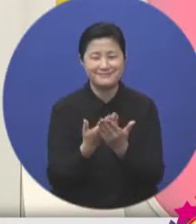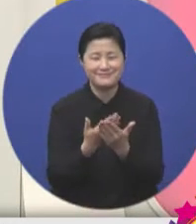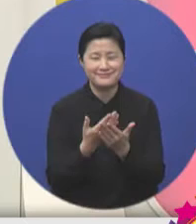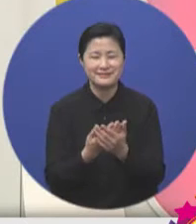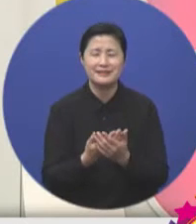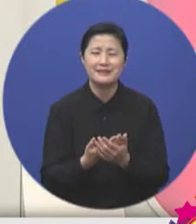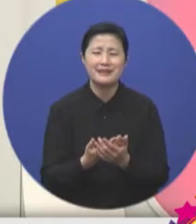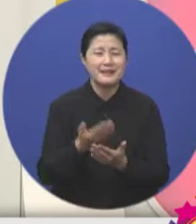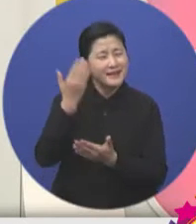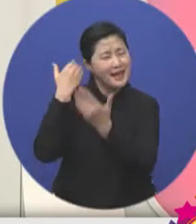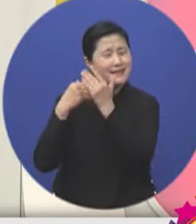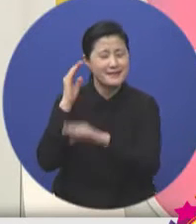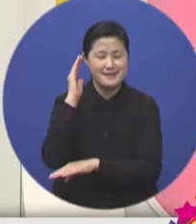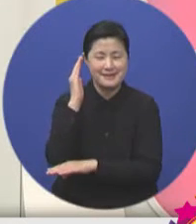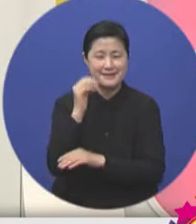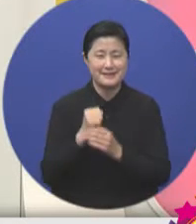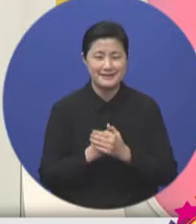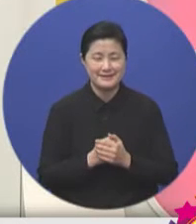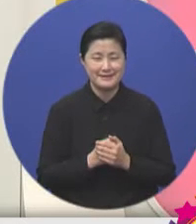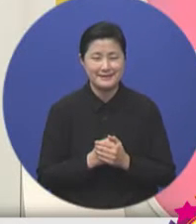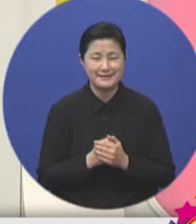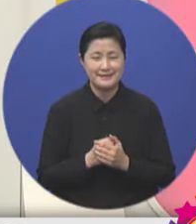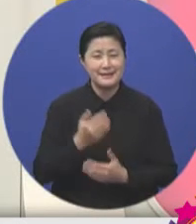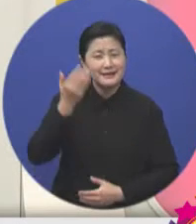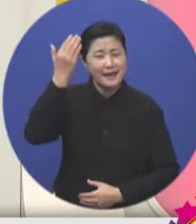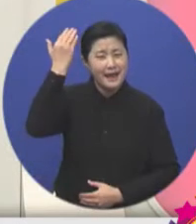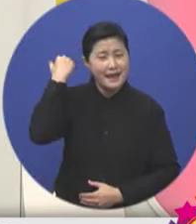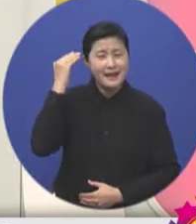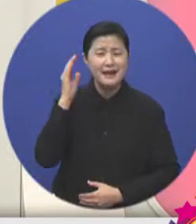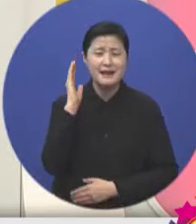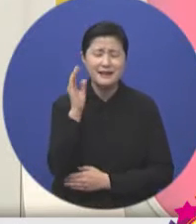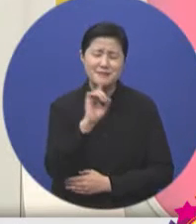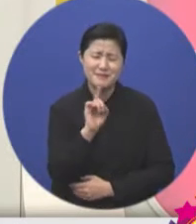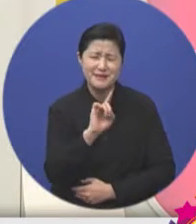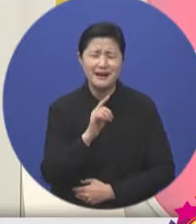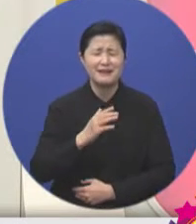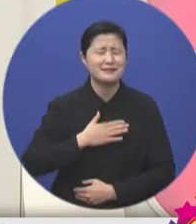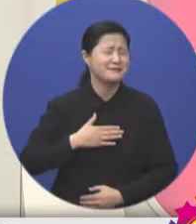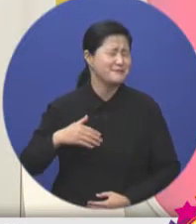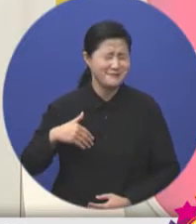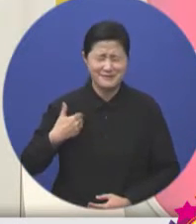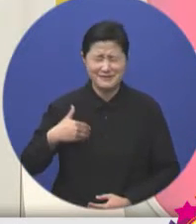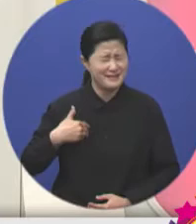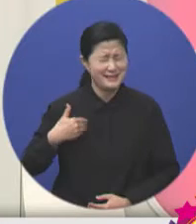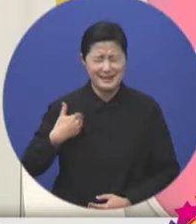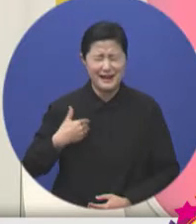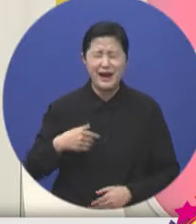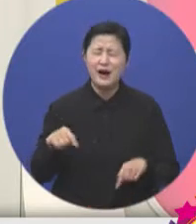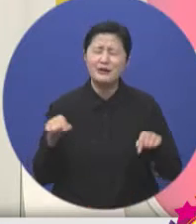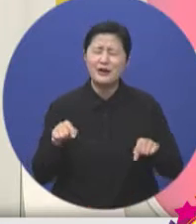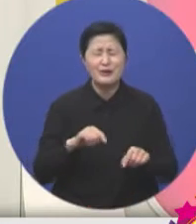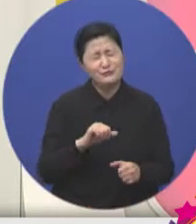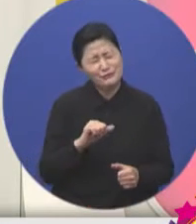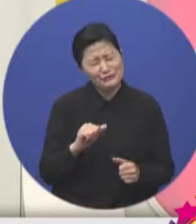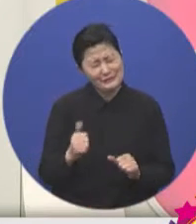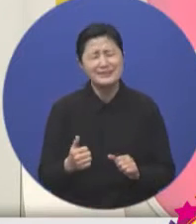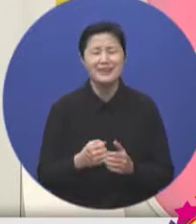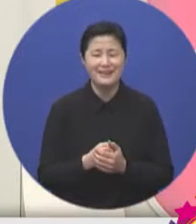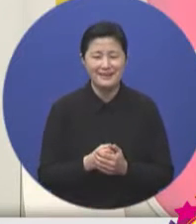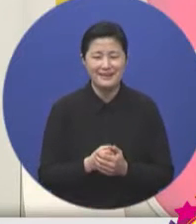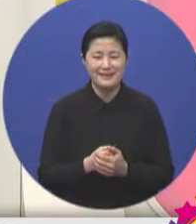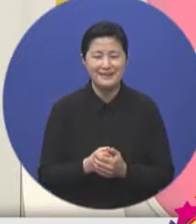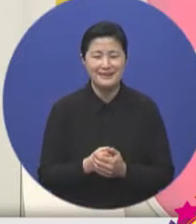옛날 저는, 옛날 이야기. 예, 옛날 이야기요? 네. 아니, 저는 몰라요. 아이고 떨려 죽겠어. 떨려서 기억이 안 나.